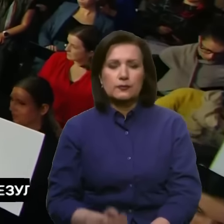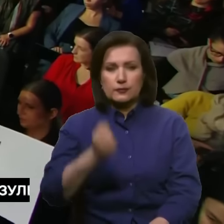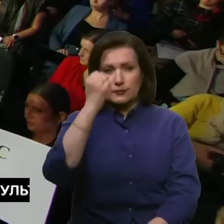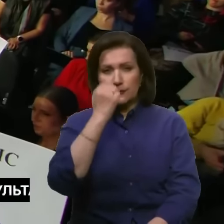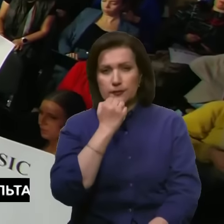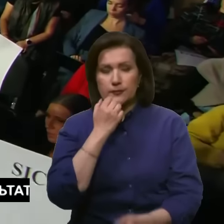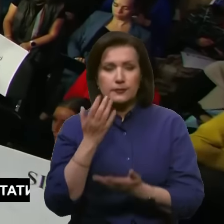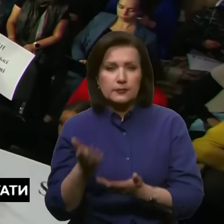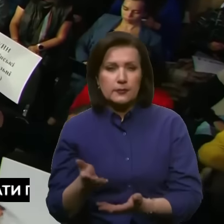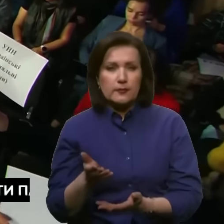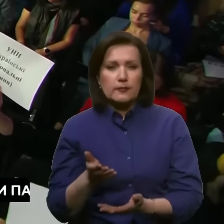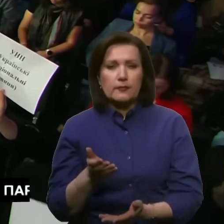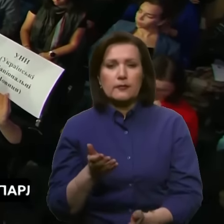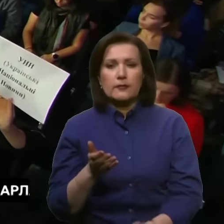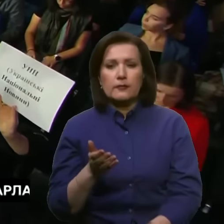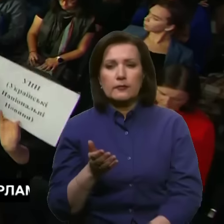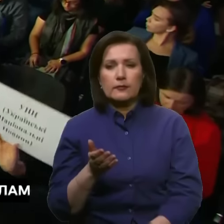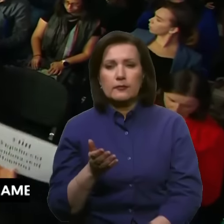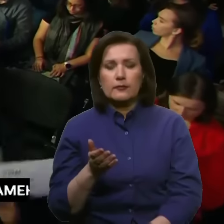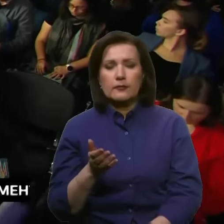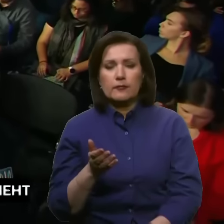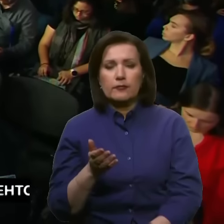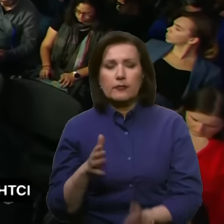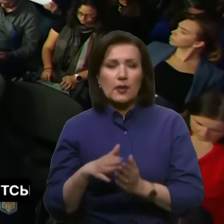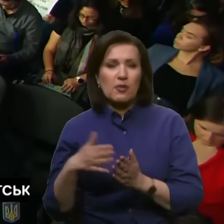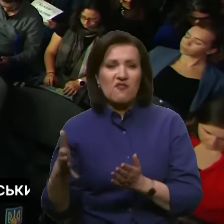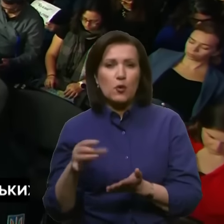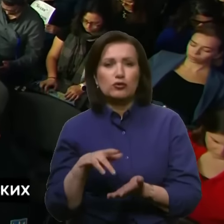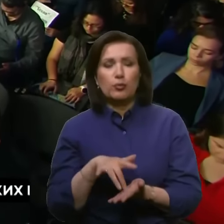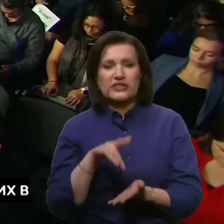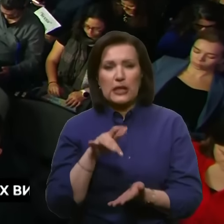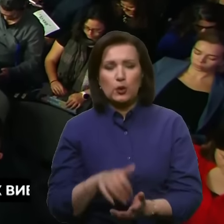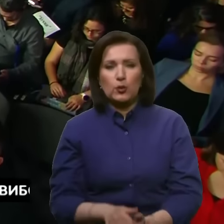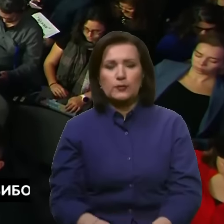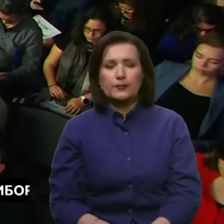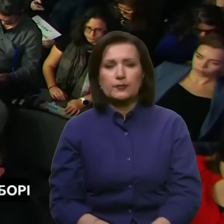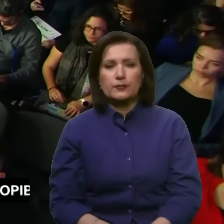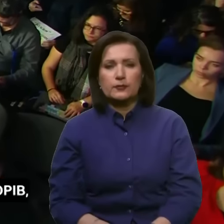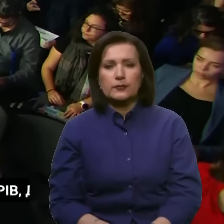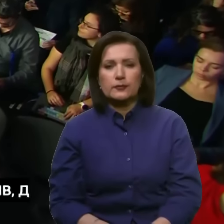Дякую. Будь ласка, Анадолу, праворуч по центру.